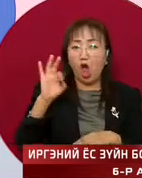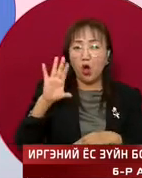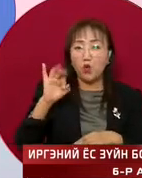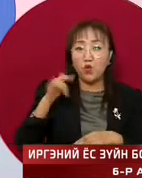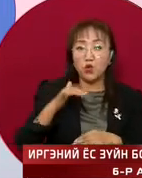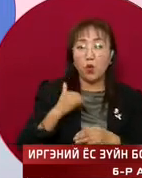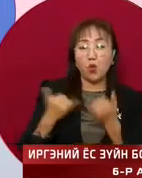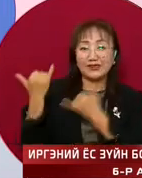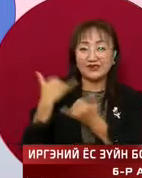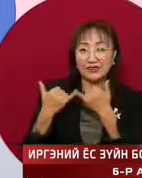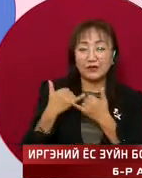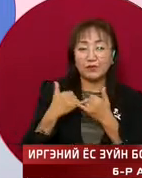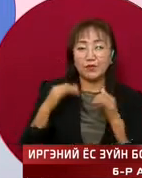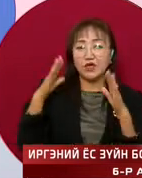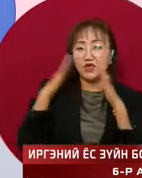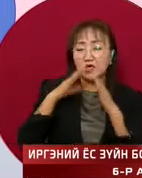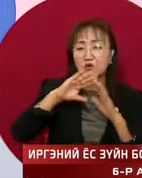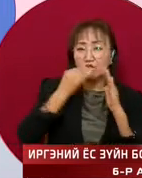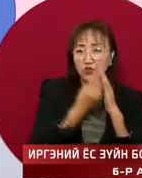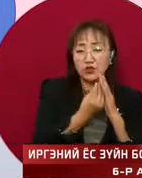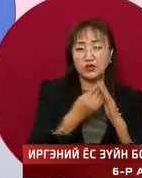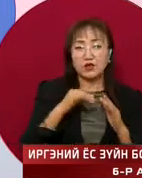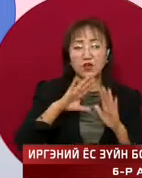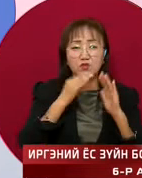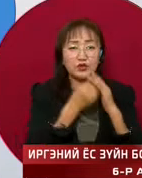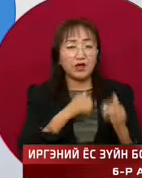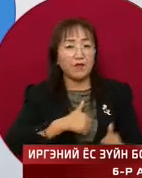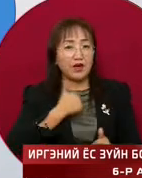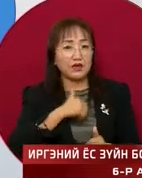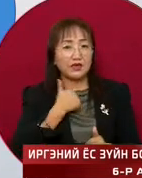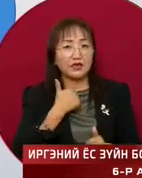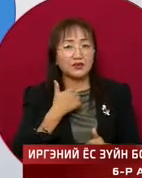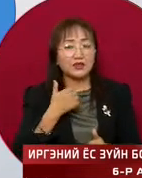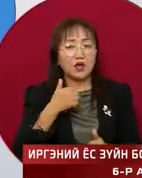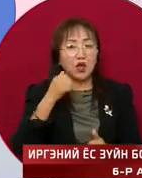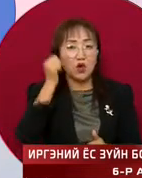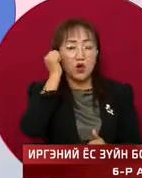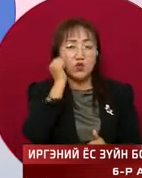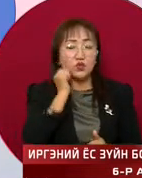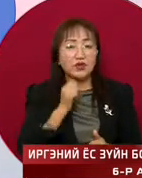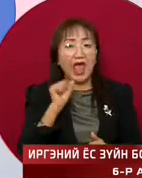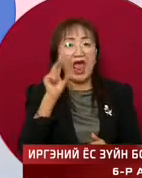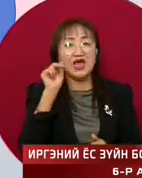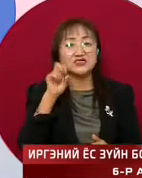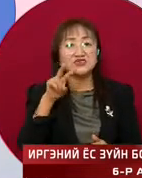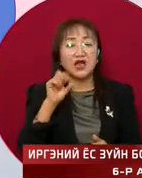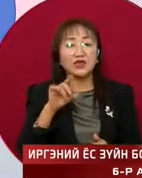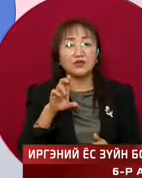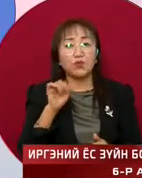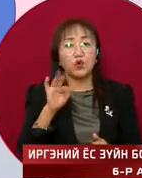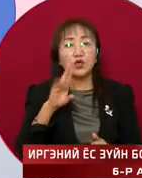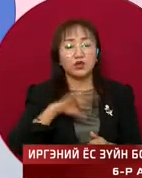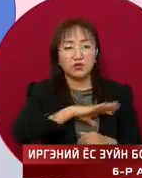удам орон гэр бүлийн бахархал өвгөт хөгштийн ачлал буйн зэргийг угийн